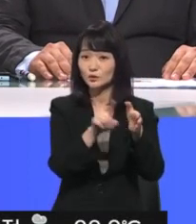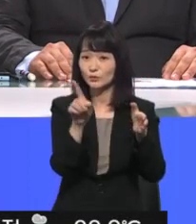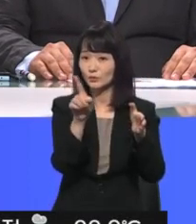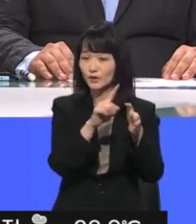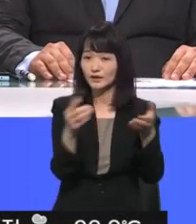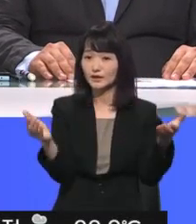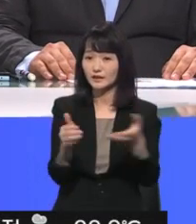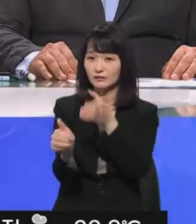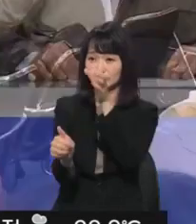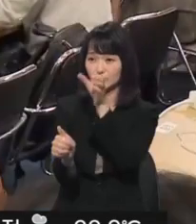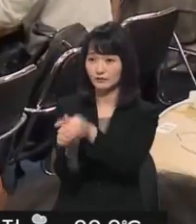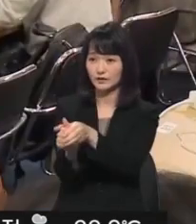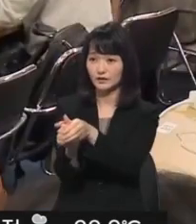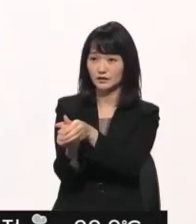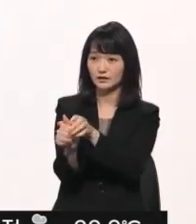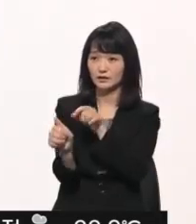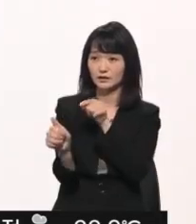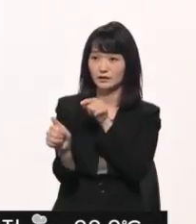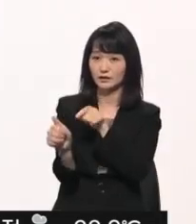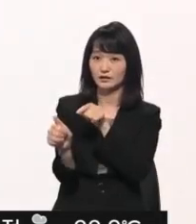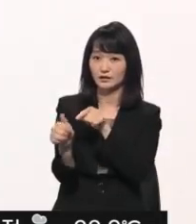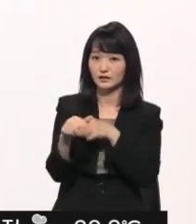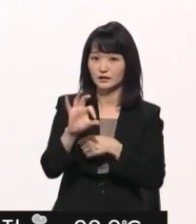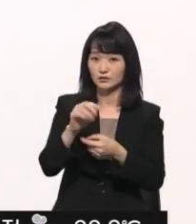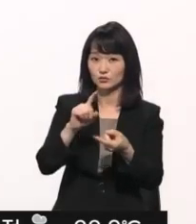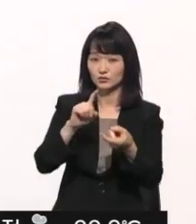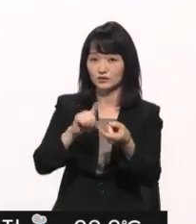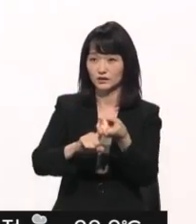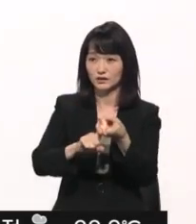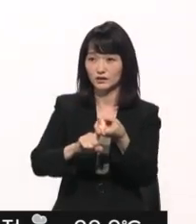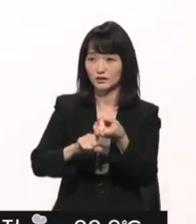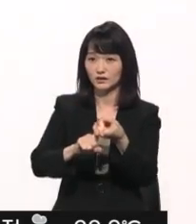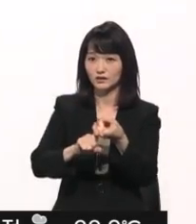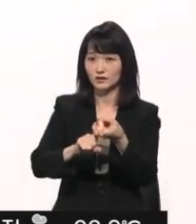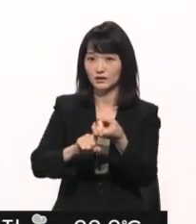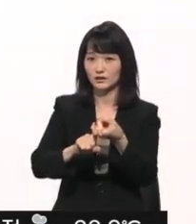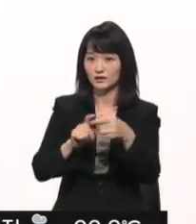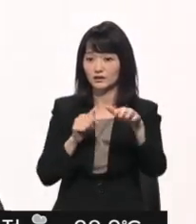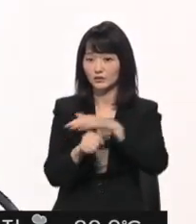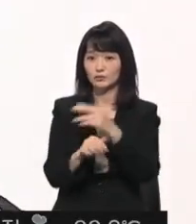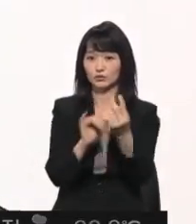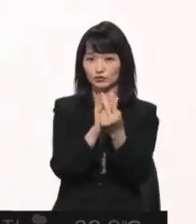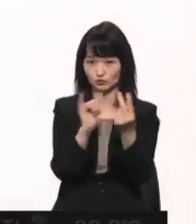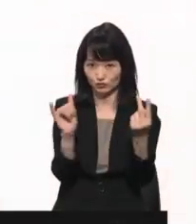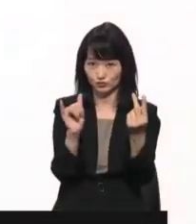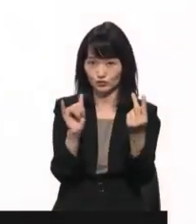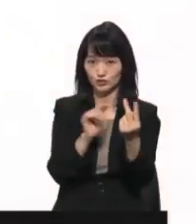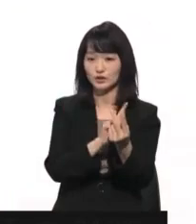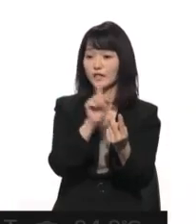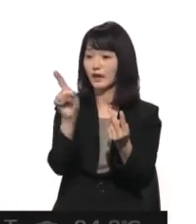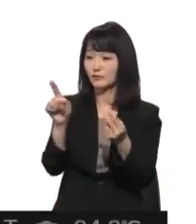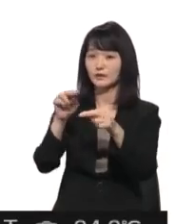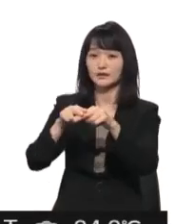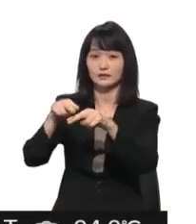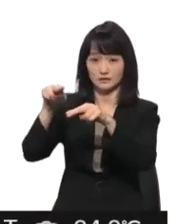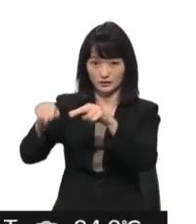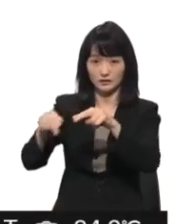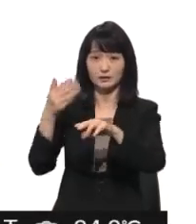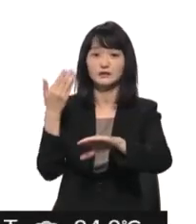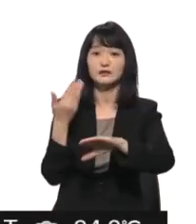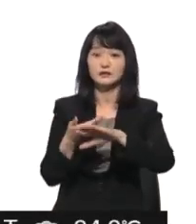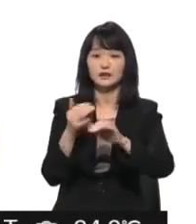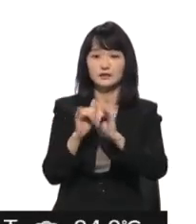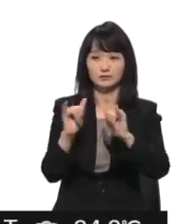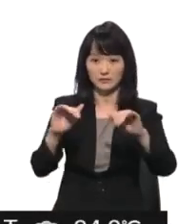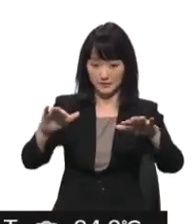사람 이라고 했던 게 이제 u 넥과 니라고 할 수 있는 대표적인 두 분 한 분이 이렇게 물러나면 다른분이 뭐 다시 더